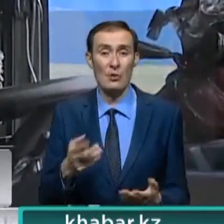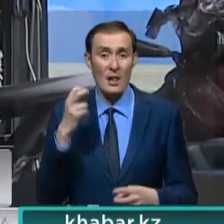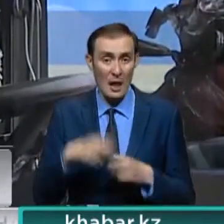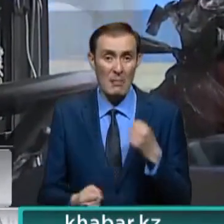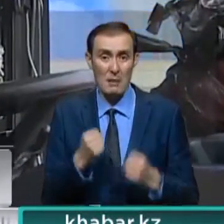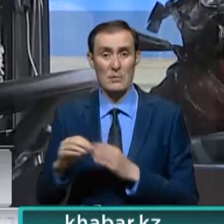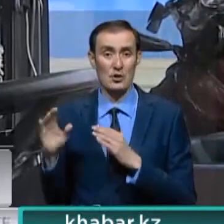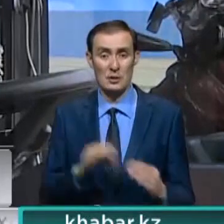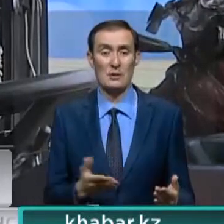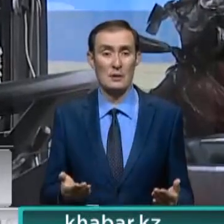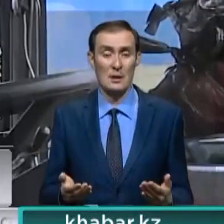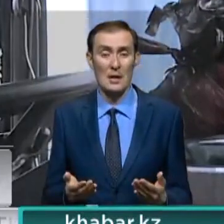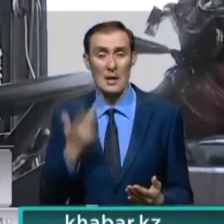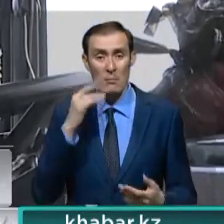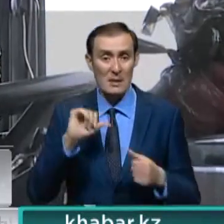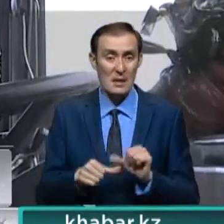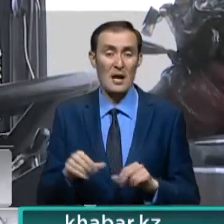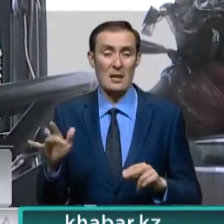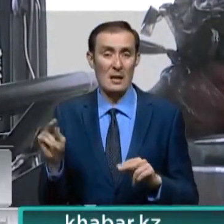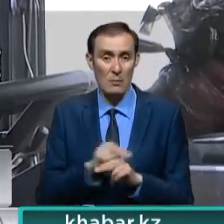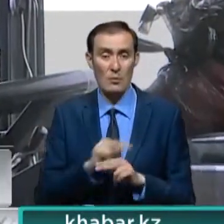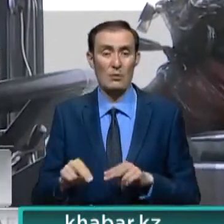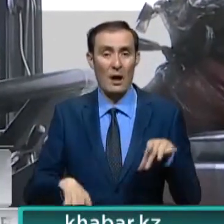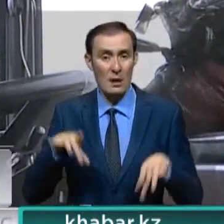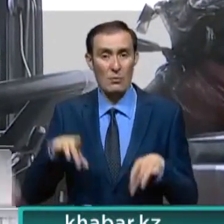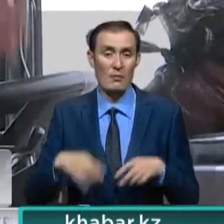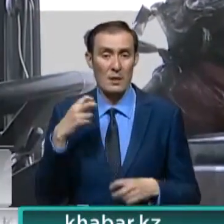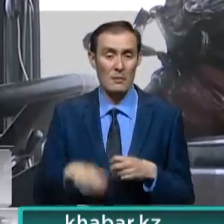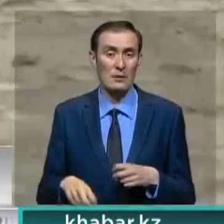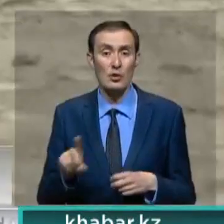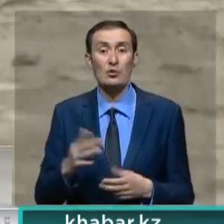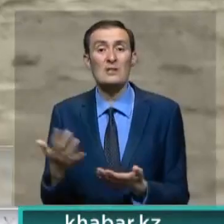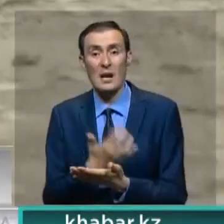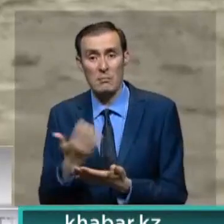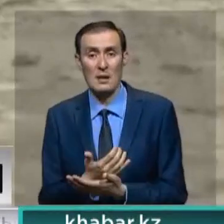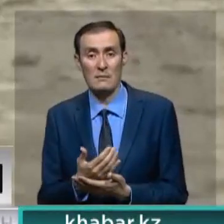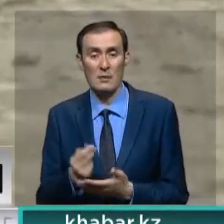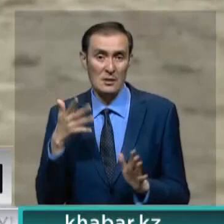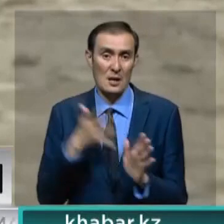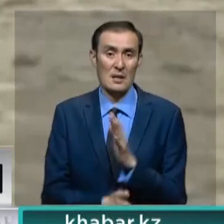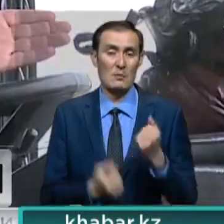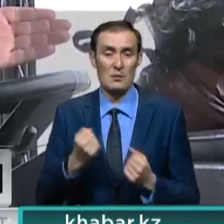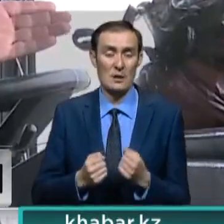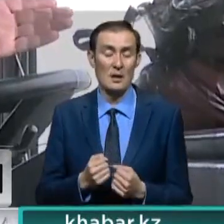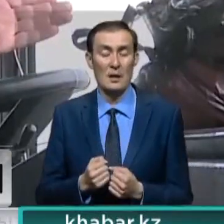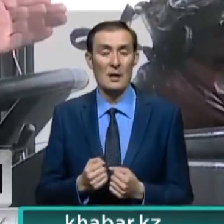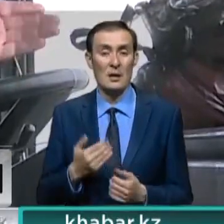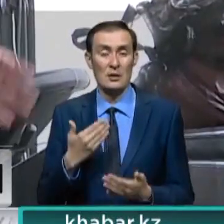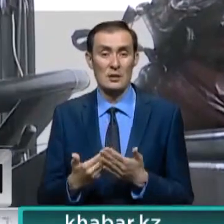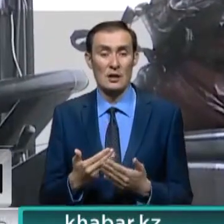ломаем, постоянно ремонт, подолка. Что зарабатываем, все на машину. Раньше 2,5 часа,